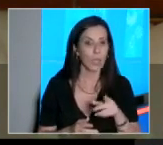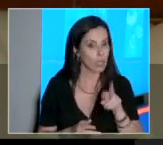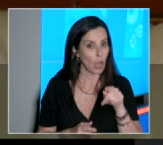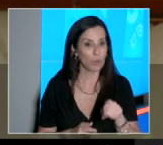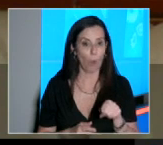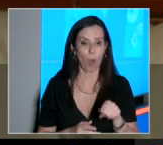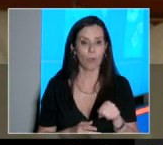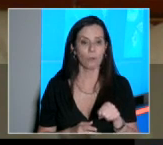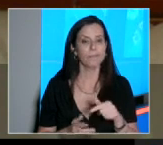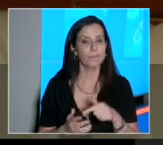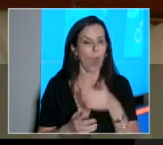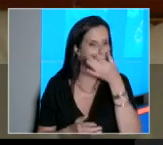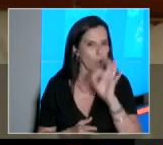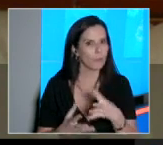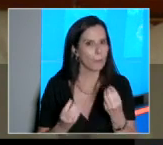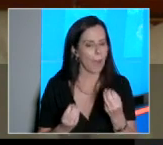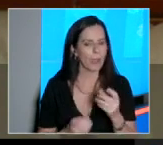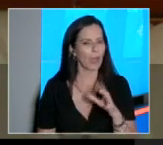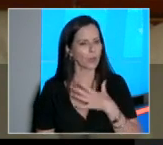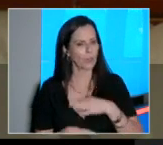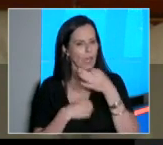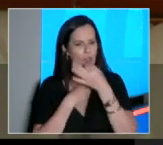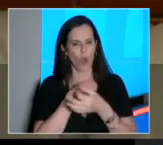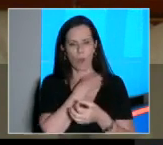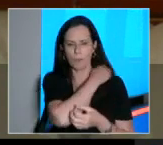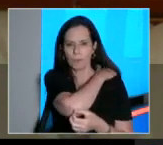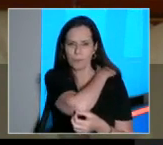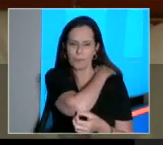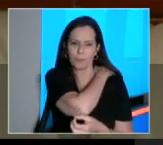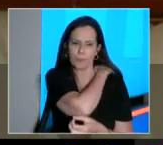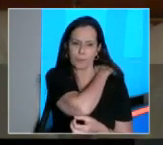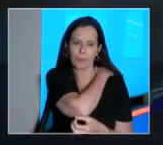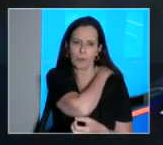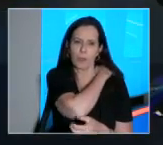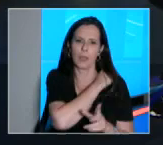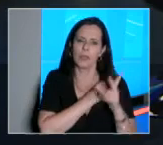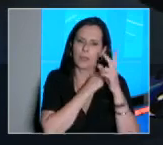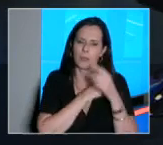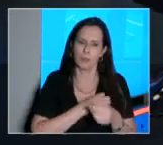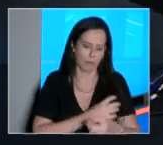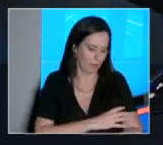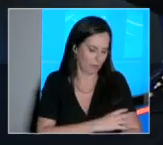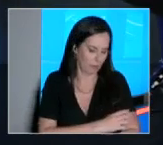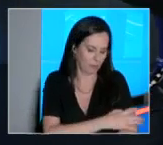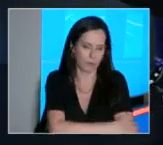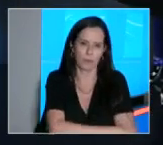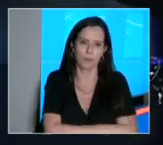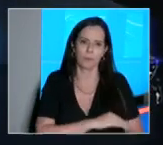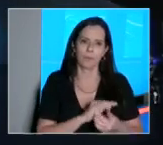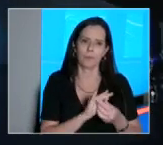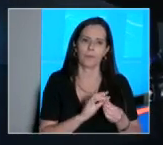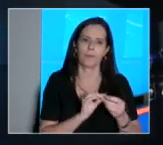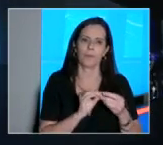יש פה כיוון מאוד... יש לי שאלה רגע ברשותך, יש לי שאלה. אז אני מבין שיוצאים פה אנשים, יוצאים פה